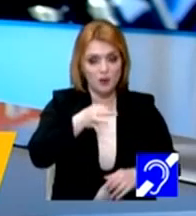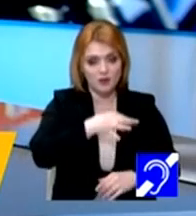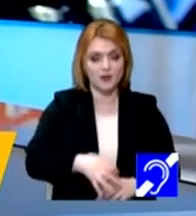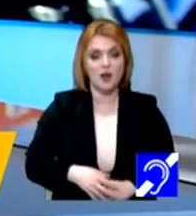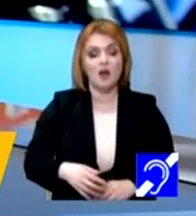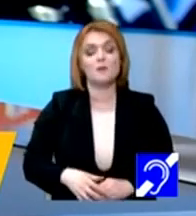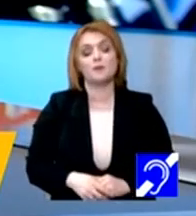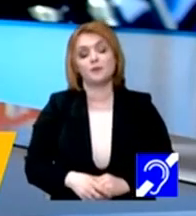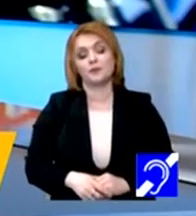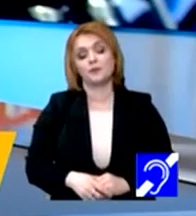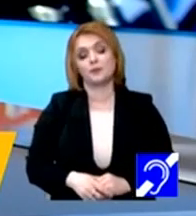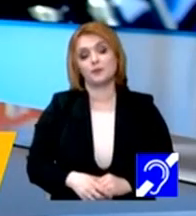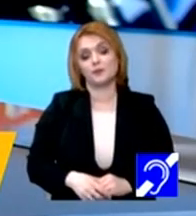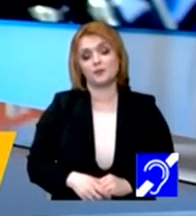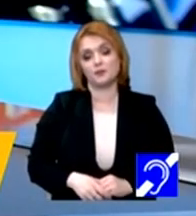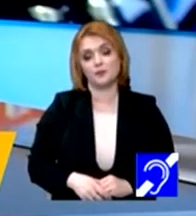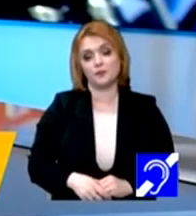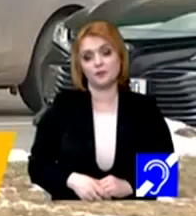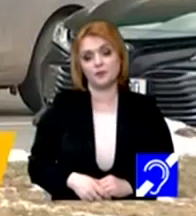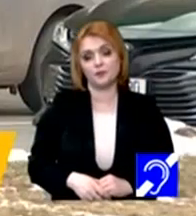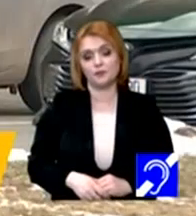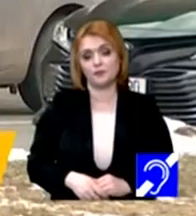pentru benzină cu 40 de bani.